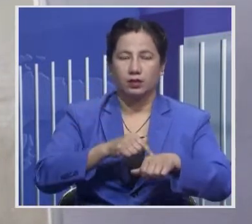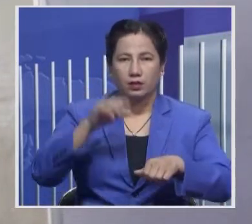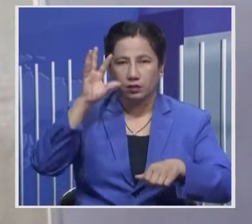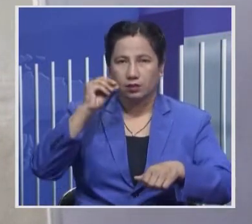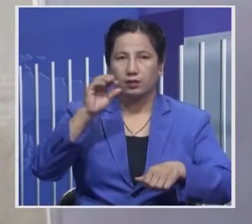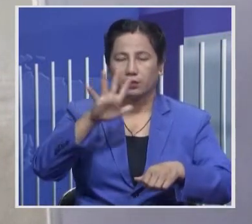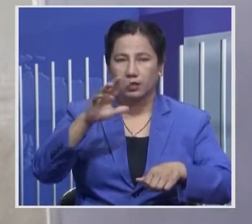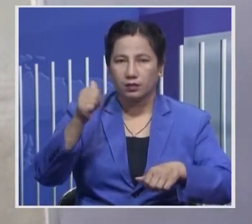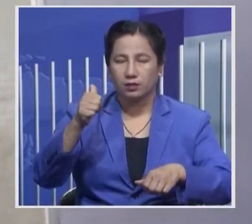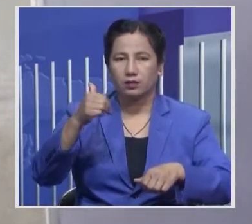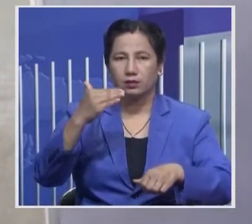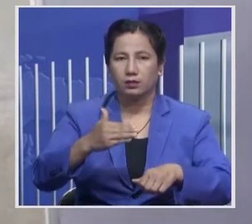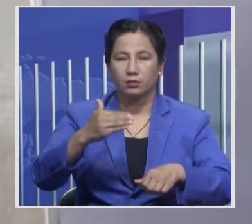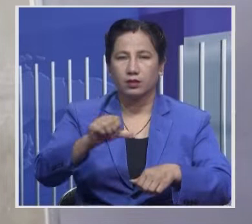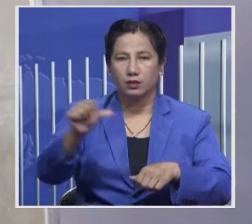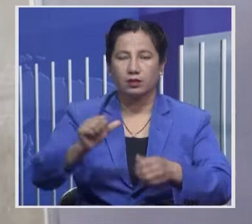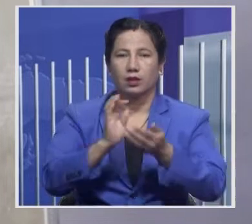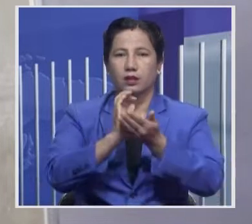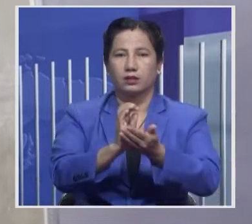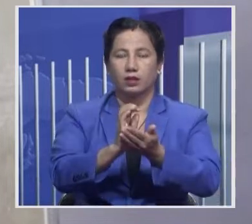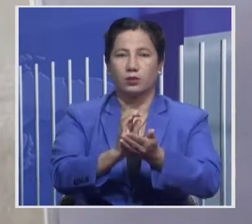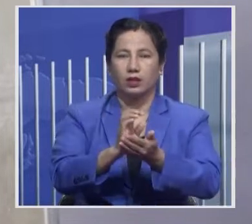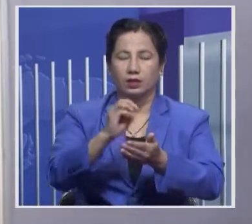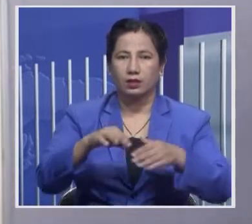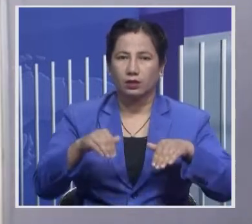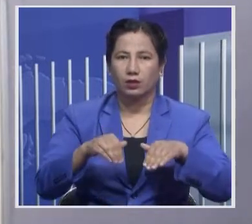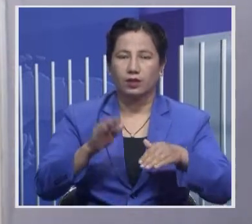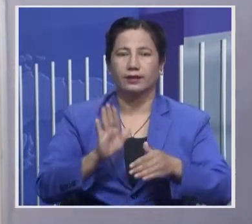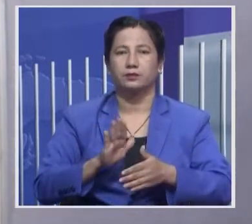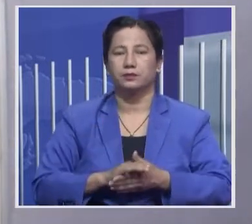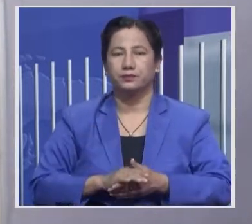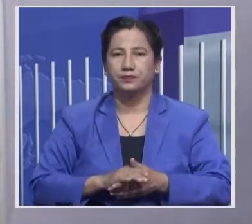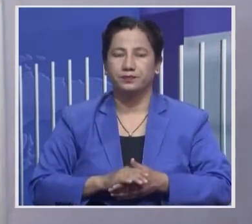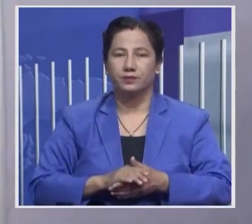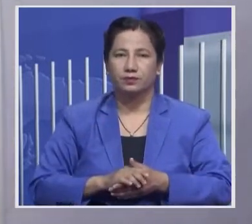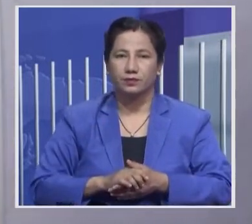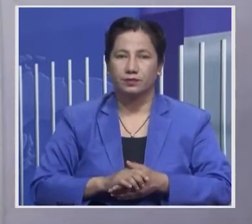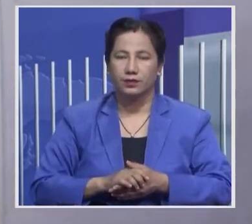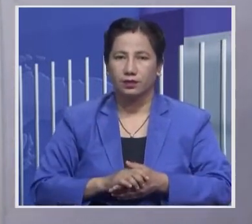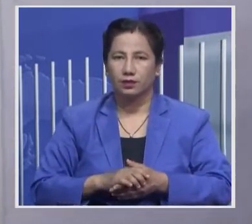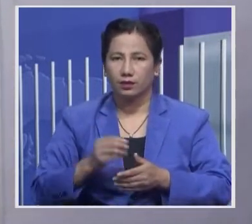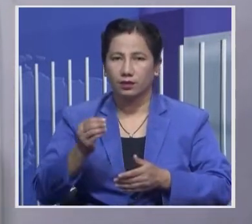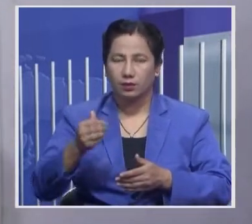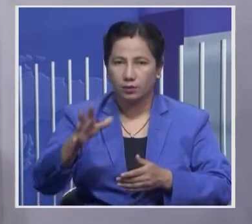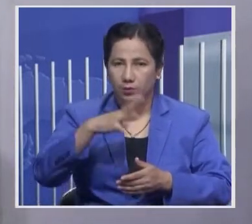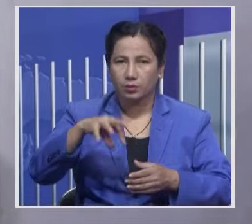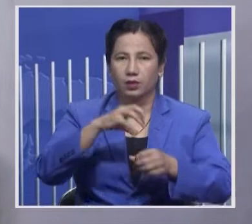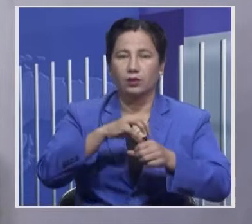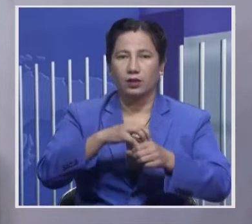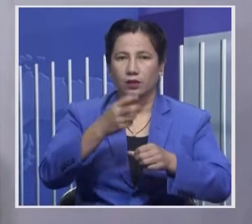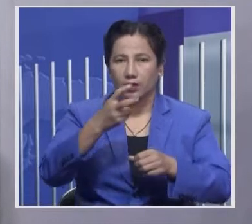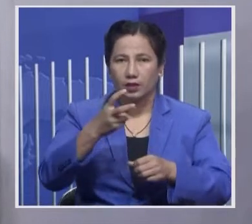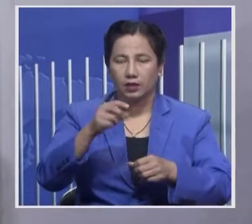साँझको 5-6 चाहिँ हामी जनतालाई सेवा दिन एकदम खटिरहेका छौँ। रकम सबैवटाको हेर्दाखेरि